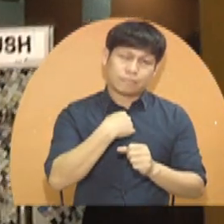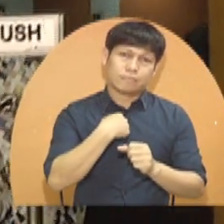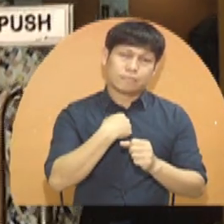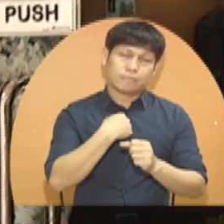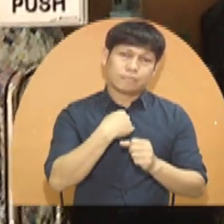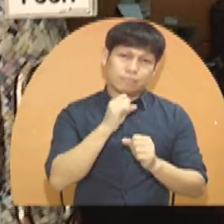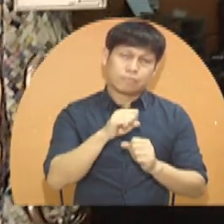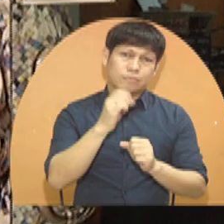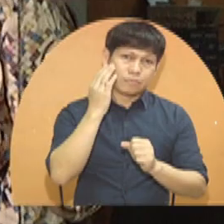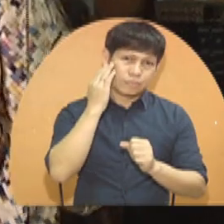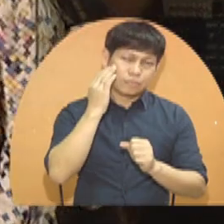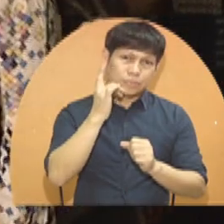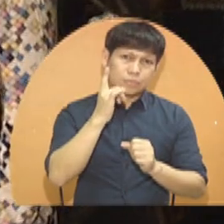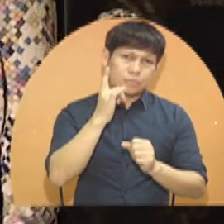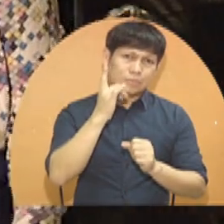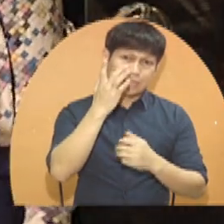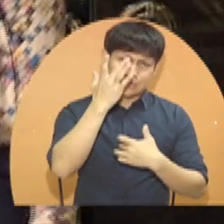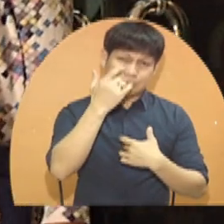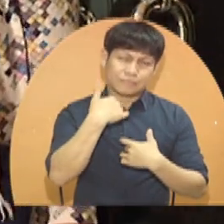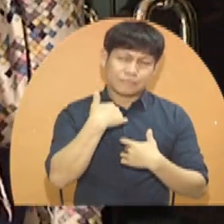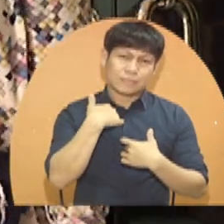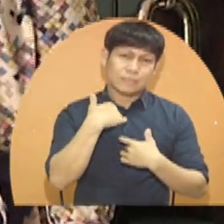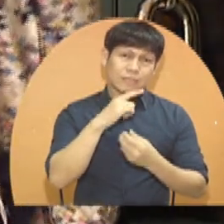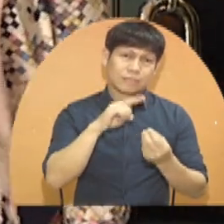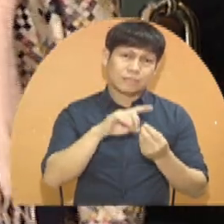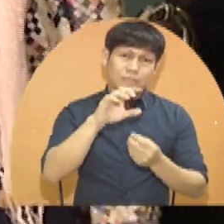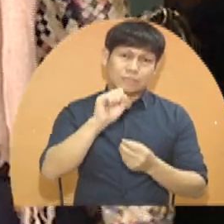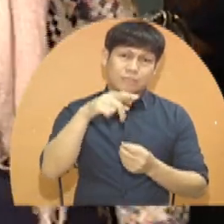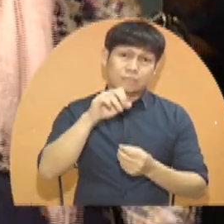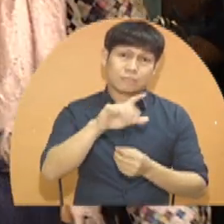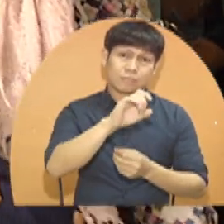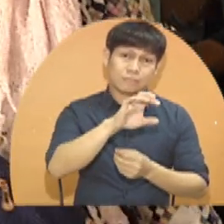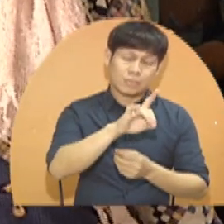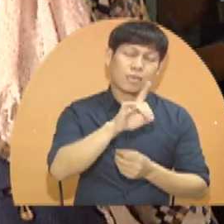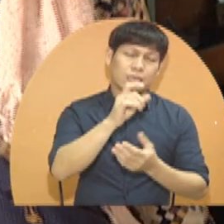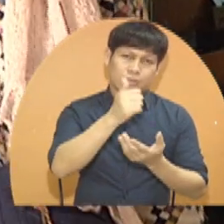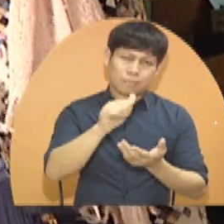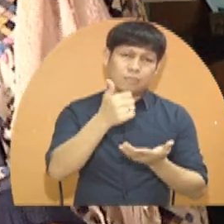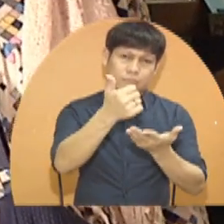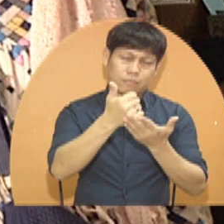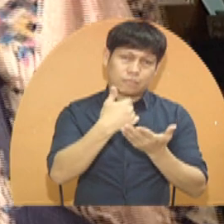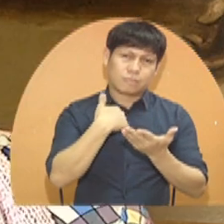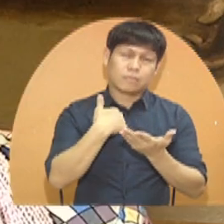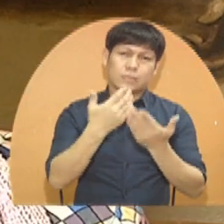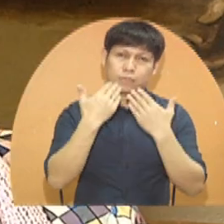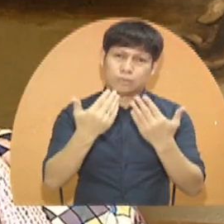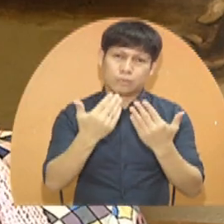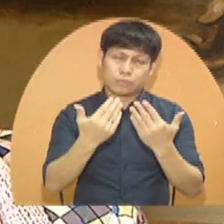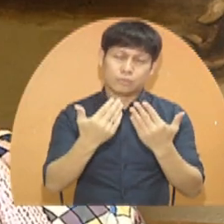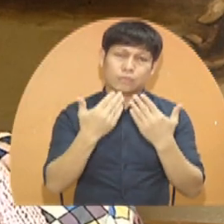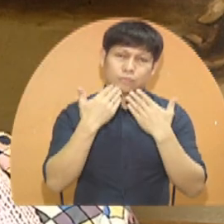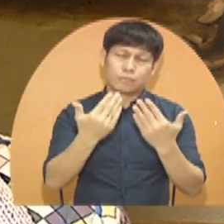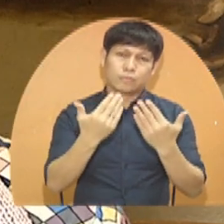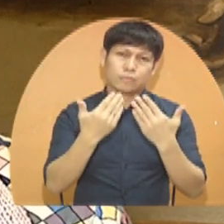mapa-MRI na po ako para malaman ko po yung case po nung aking spine. Kung ano man po yung maabot yung tulong, nagpapasalamat po ako